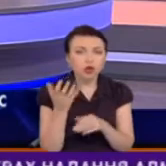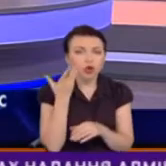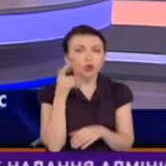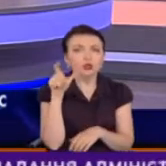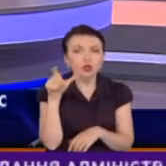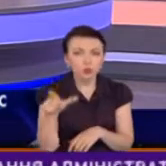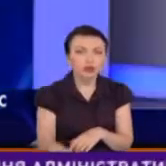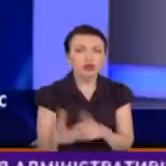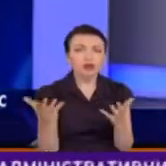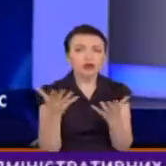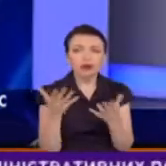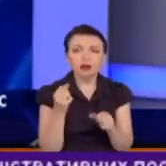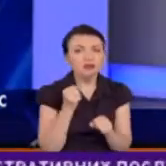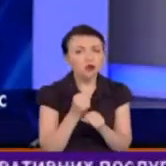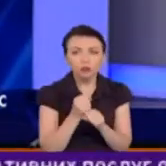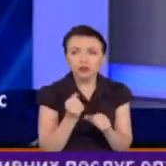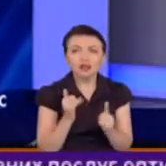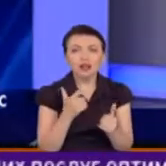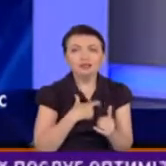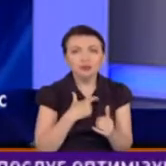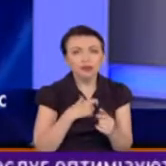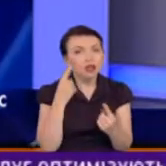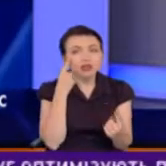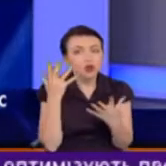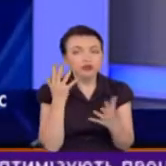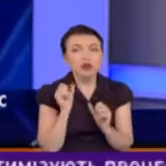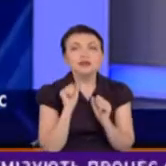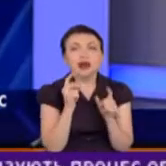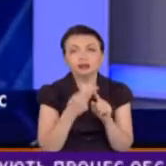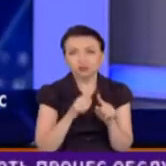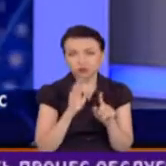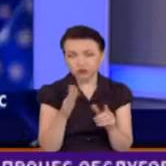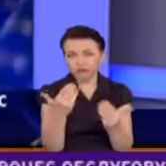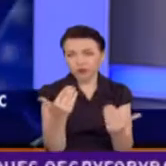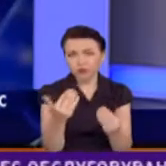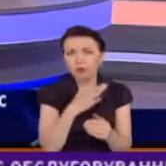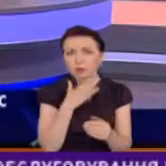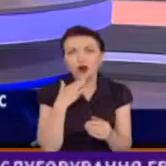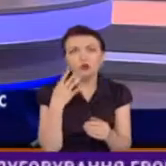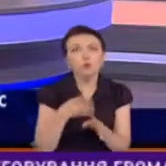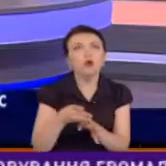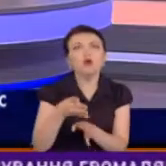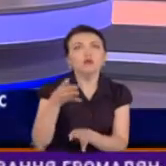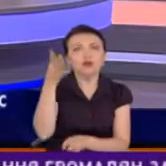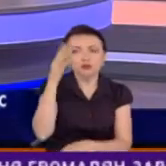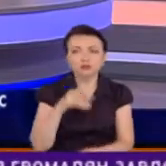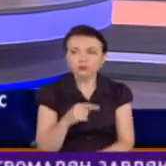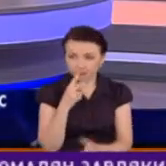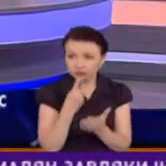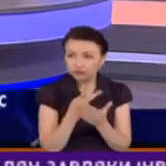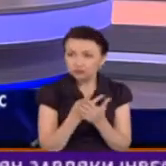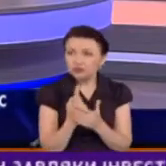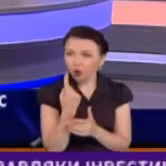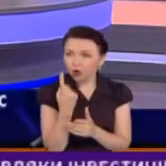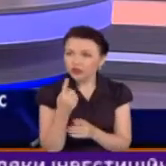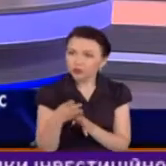людина, яка не робила це для себе, не уявляє, як це буде виглядати в вашому багатоповерховому будинку. Ви мені можете будинку? Показати один